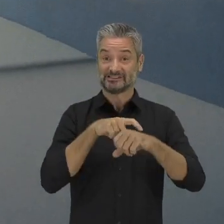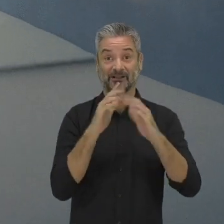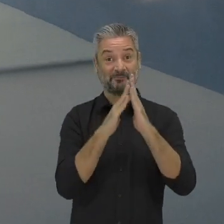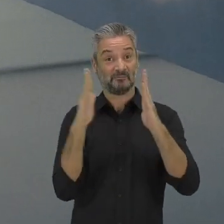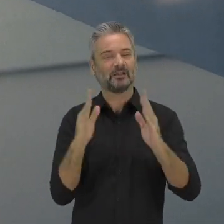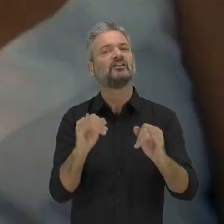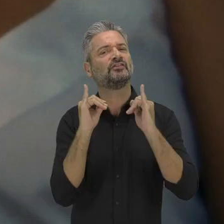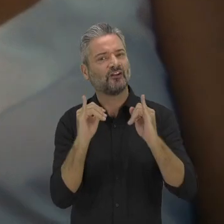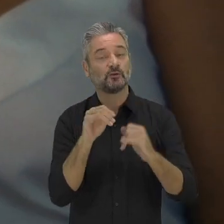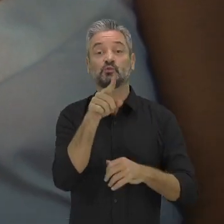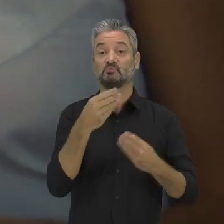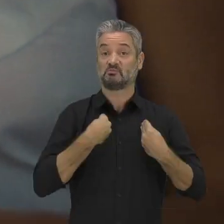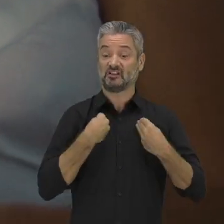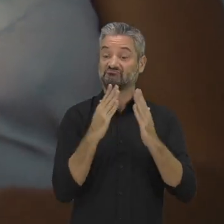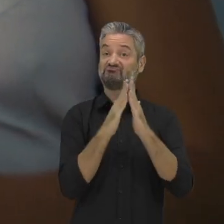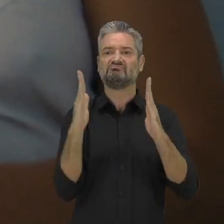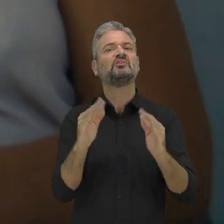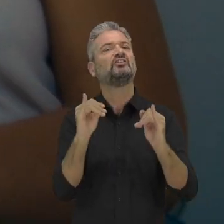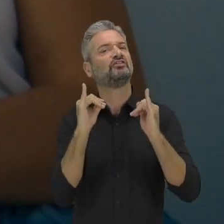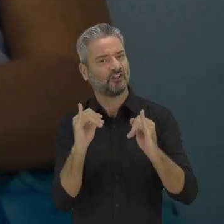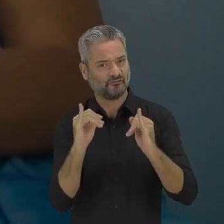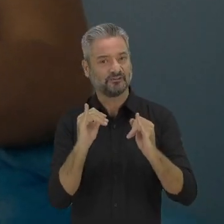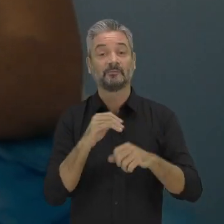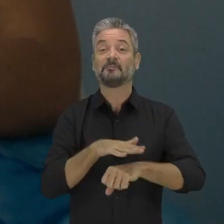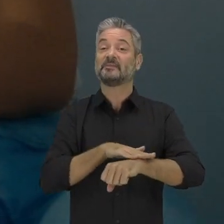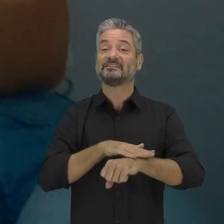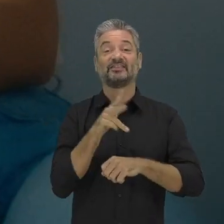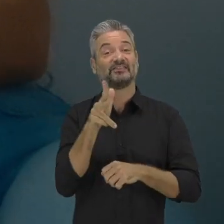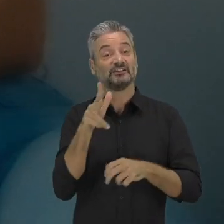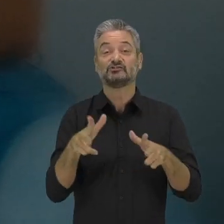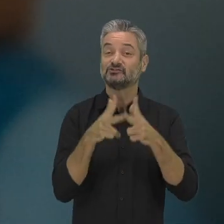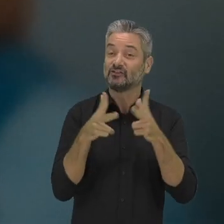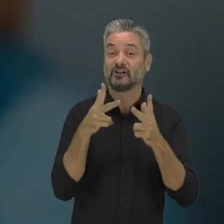Gozatu zure denbora, gozatu zure bizitza, gizarte eskubideen,